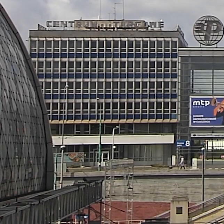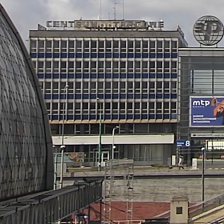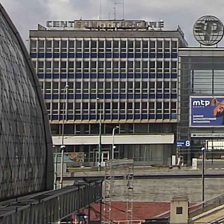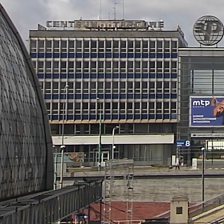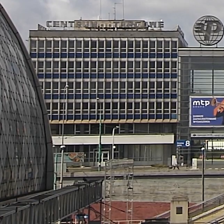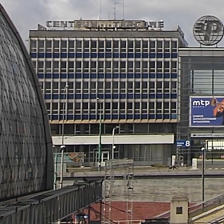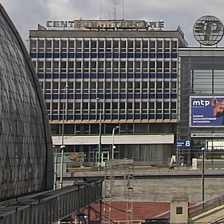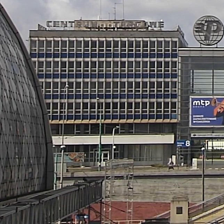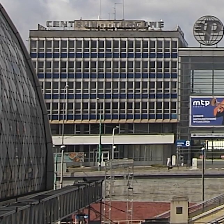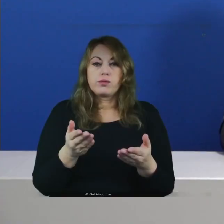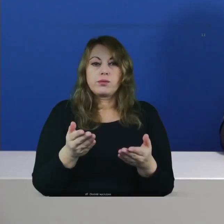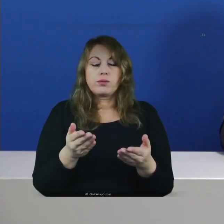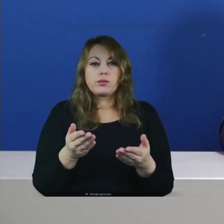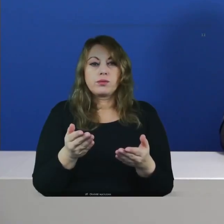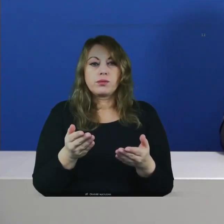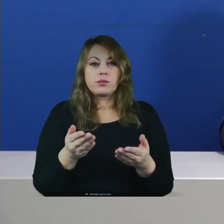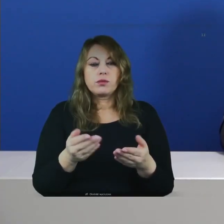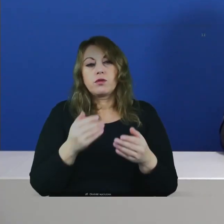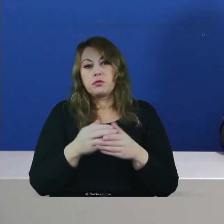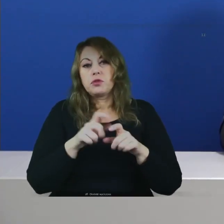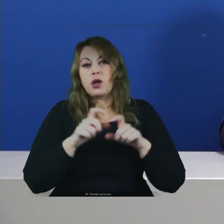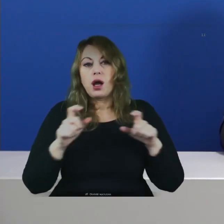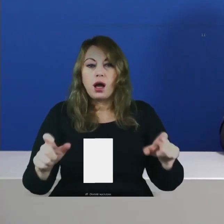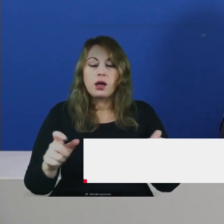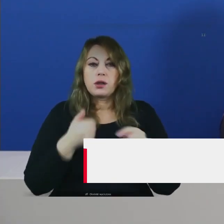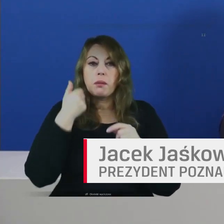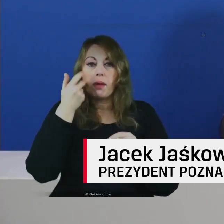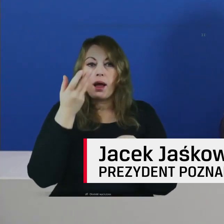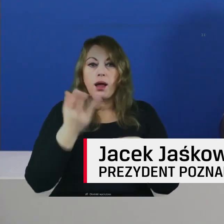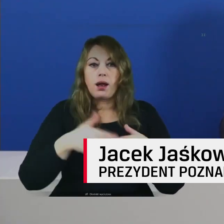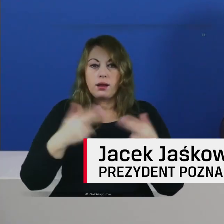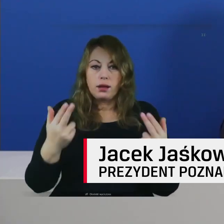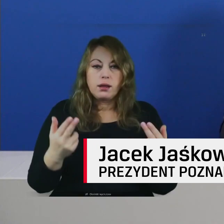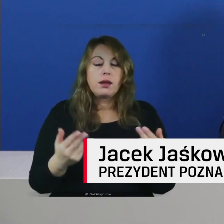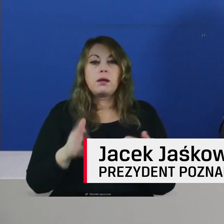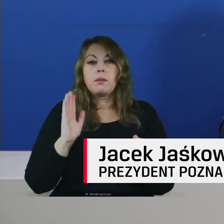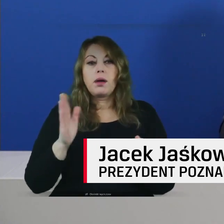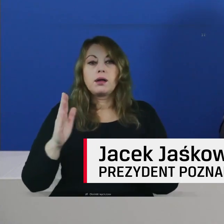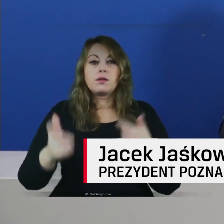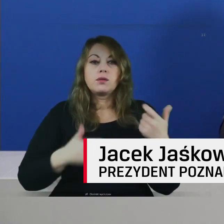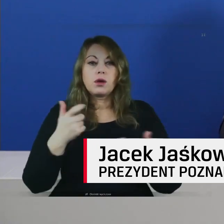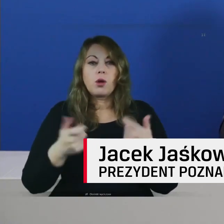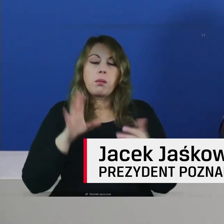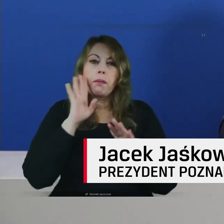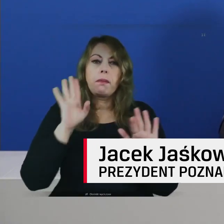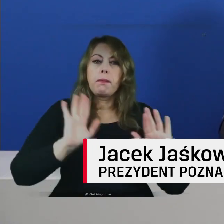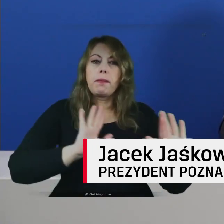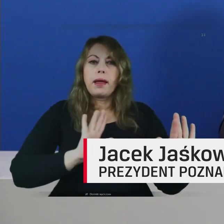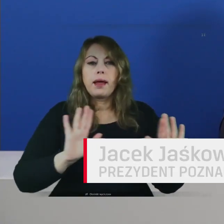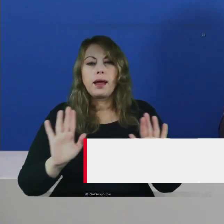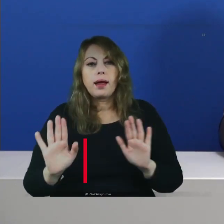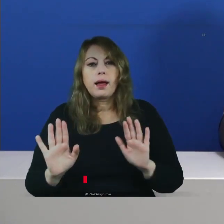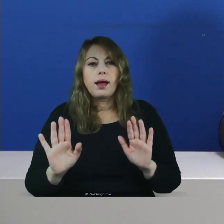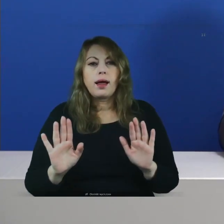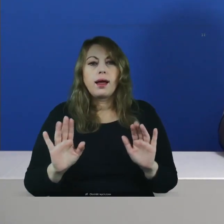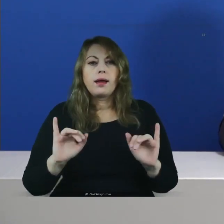przy pierwszej części szpitala. W ciągu kilku dni nastąpi coś na kształt takiego już